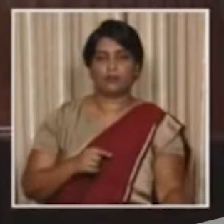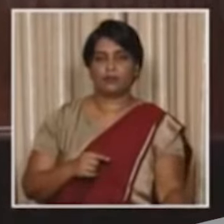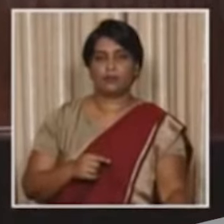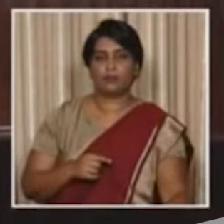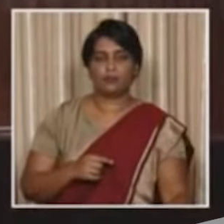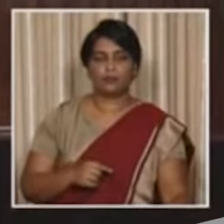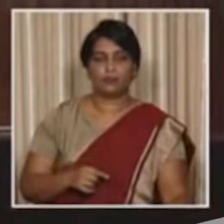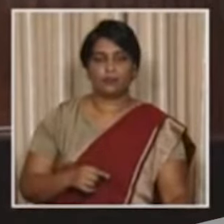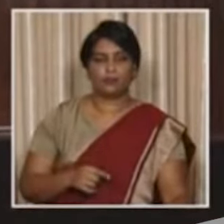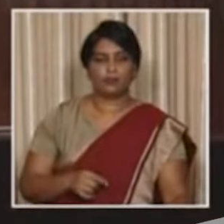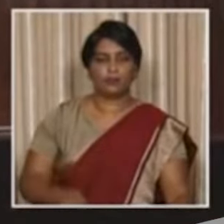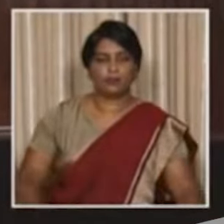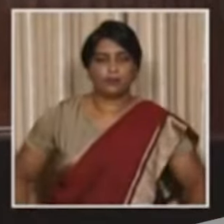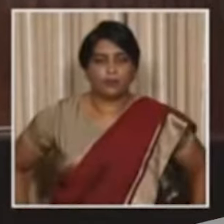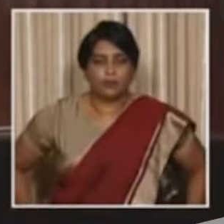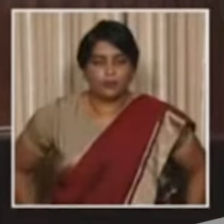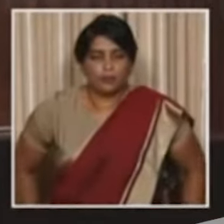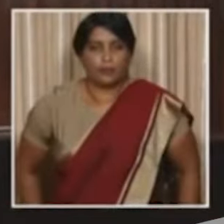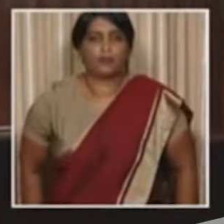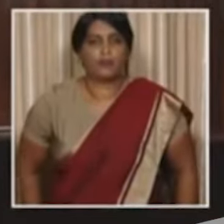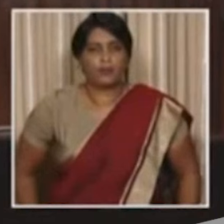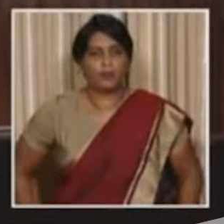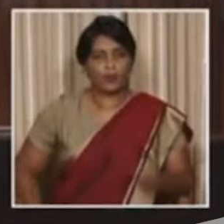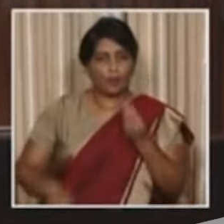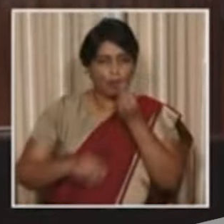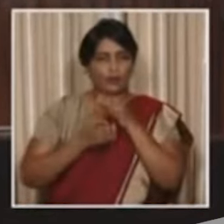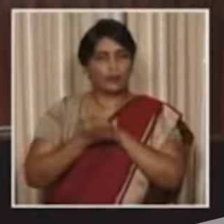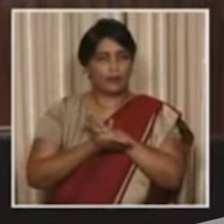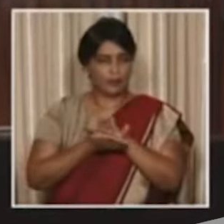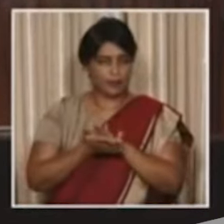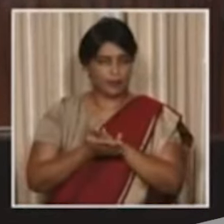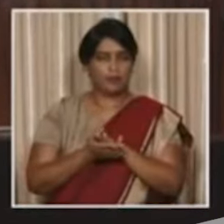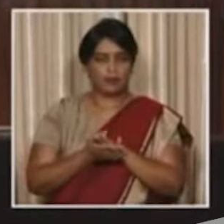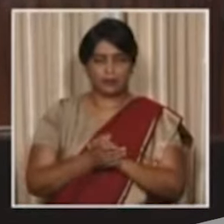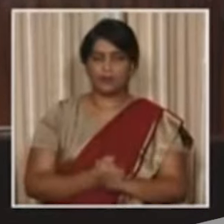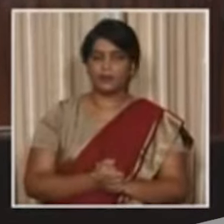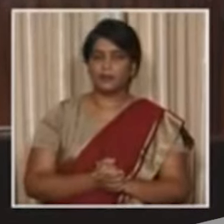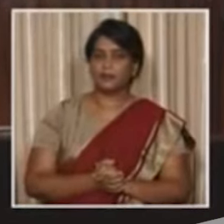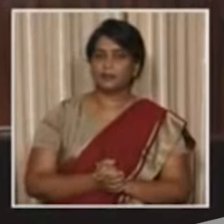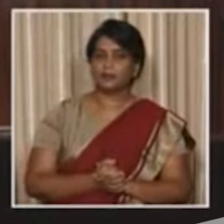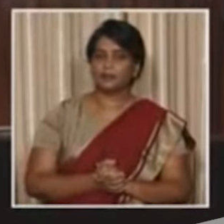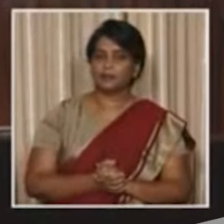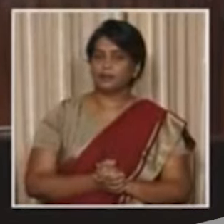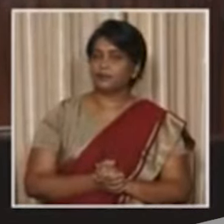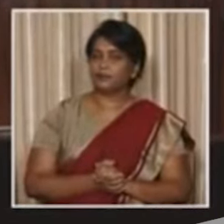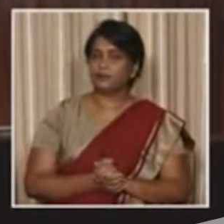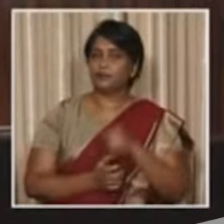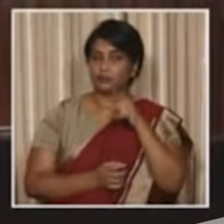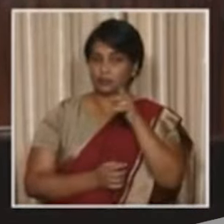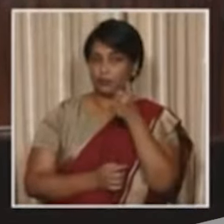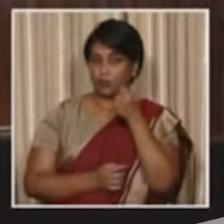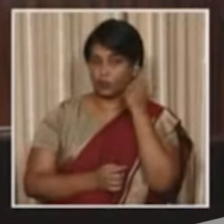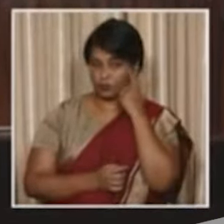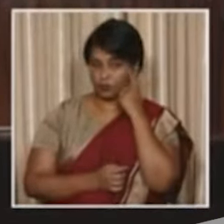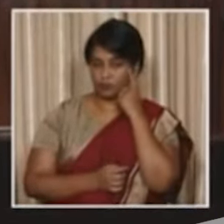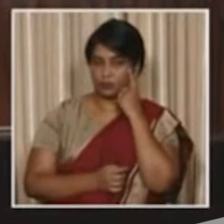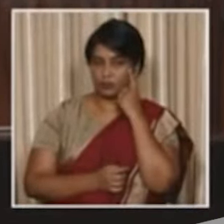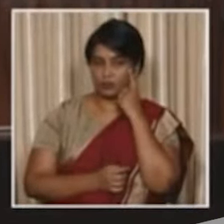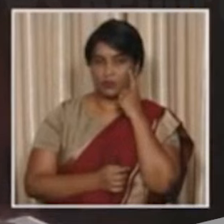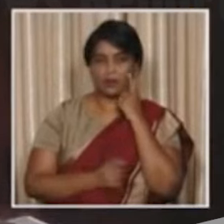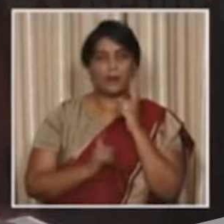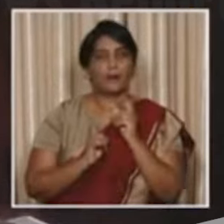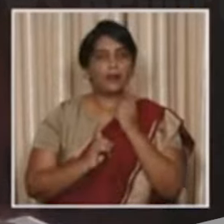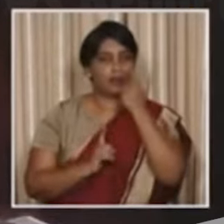කැමැත්තමා ගන්න පොඩි පොඩි පොඩි පොඩි පැහැදිලි කිරීමක් ඔබතුමාට කරන්නට ඕන. ඔබතුමා හොඳින් දන්නවා